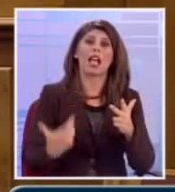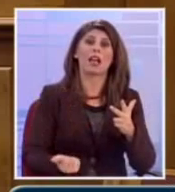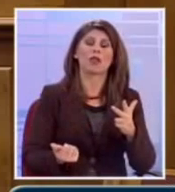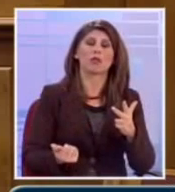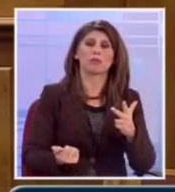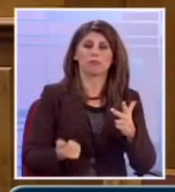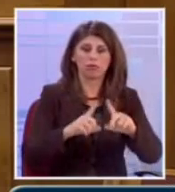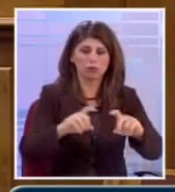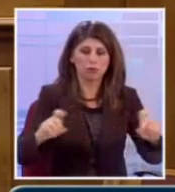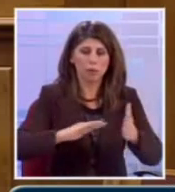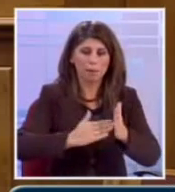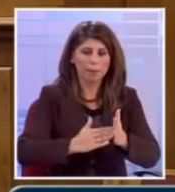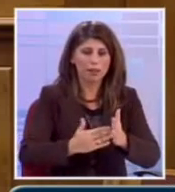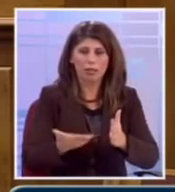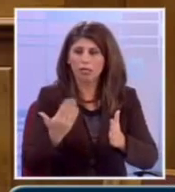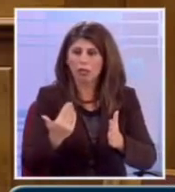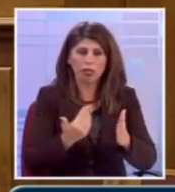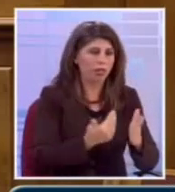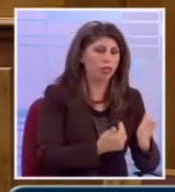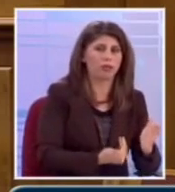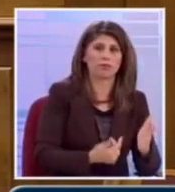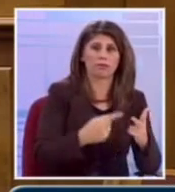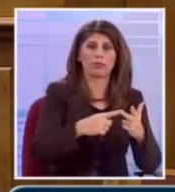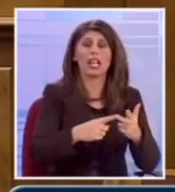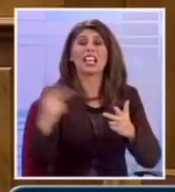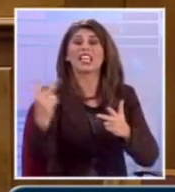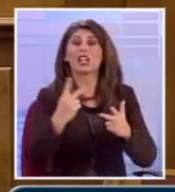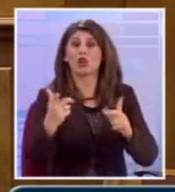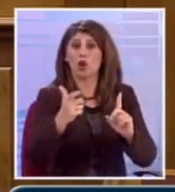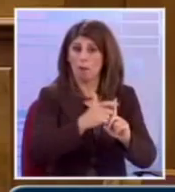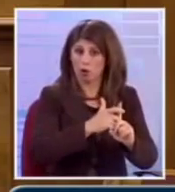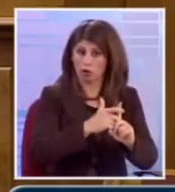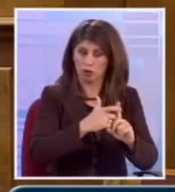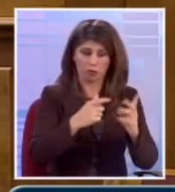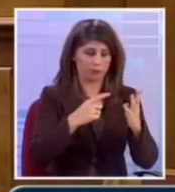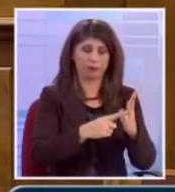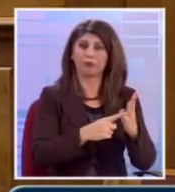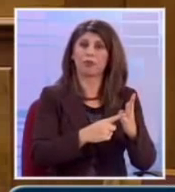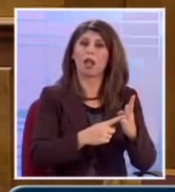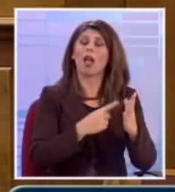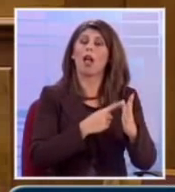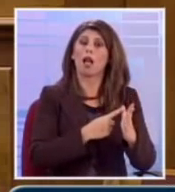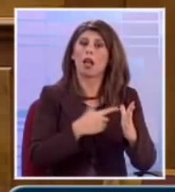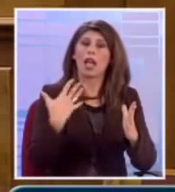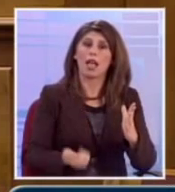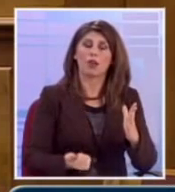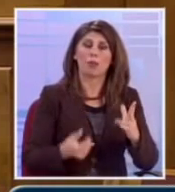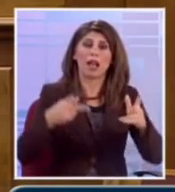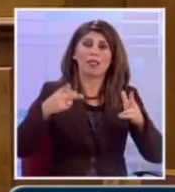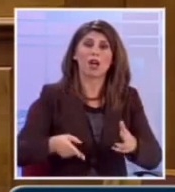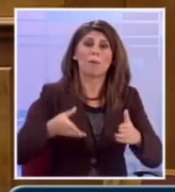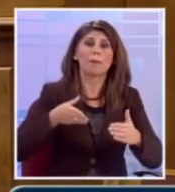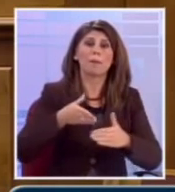στέρηση από αγαθά και υπηρεσίες, έχουμε τον κοινωνικό αποκλεισμό, έχουμε την διακοπή